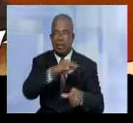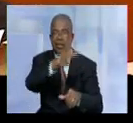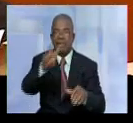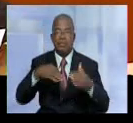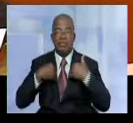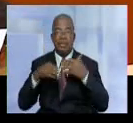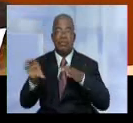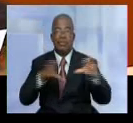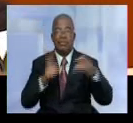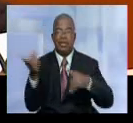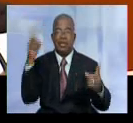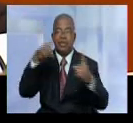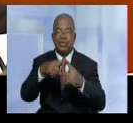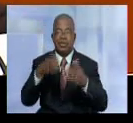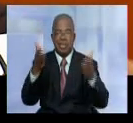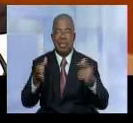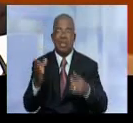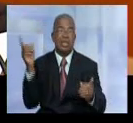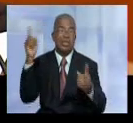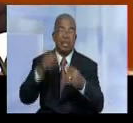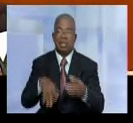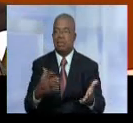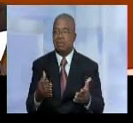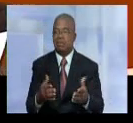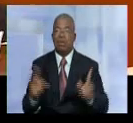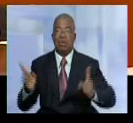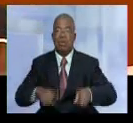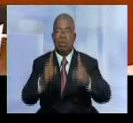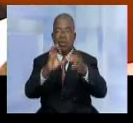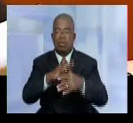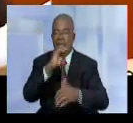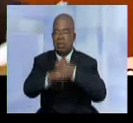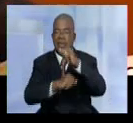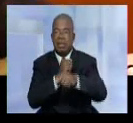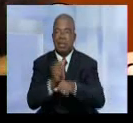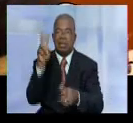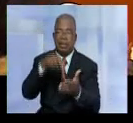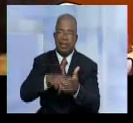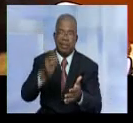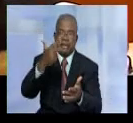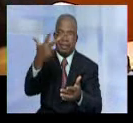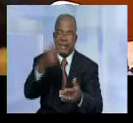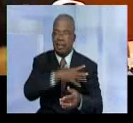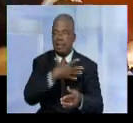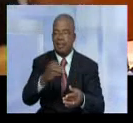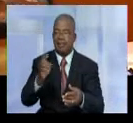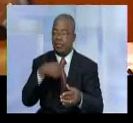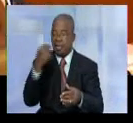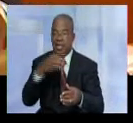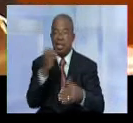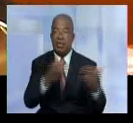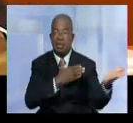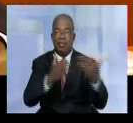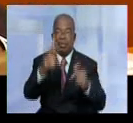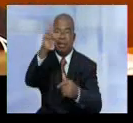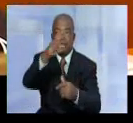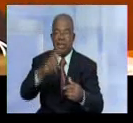menées tout au long de l'année 2013 et qui ont donné des résultats visibles de